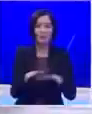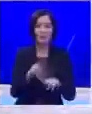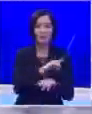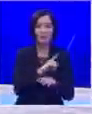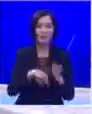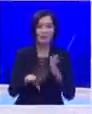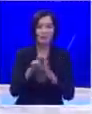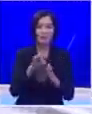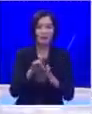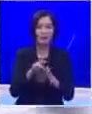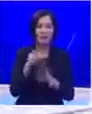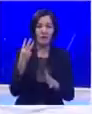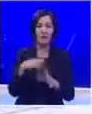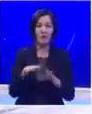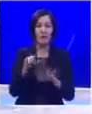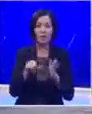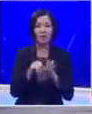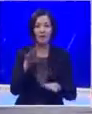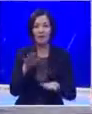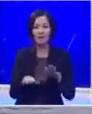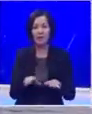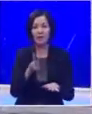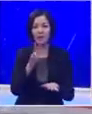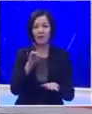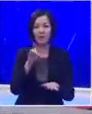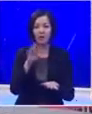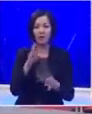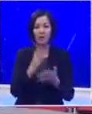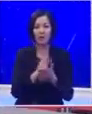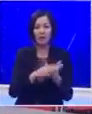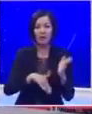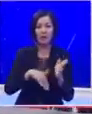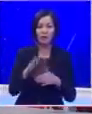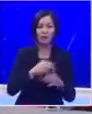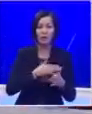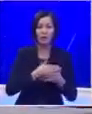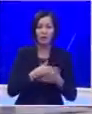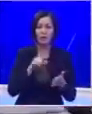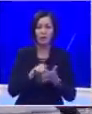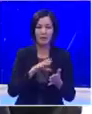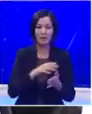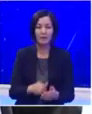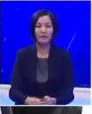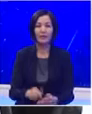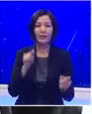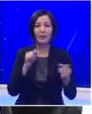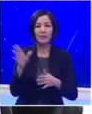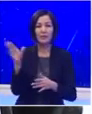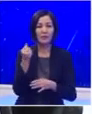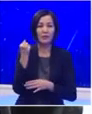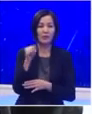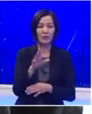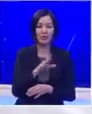анықтады. Солардың ішінде 36 келіде сынға түскен Нұрбек Азатов сауатты өнермен көпшіліктің ыстық ықыласына бөленді. Қарсыластарының барлығын